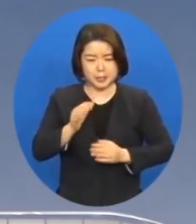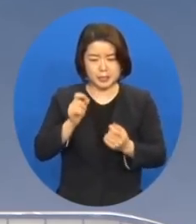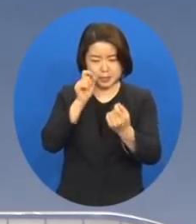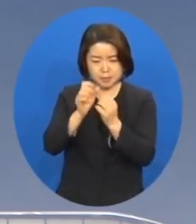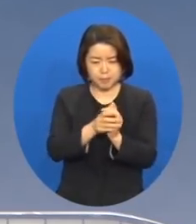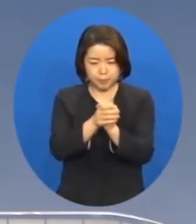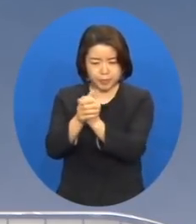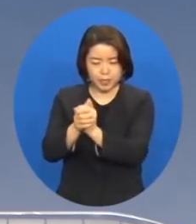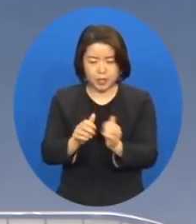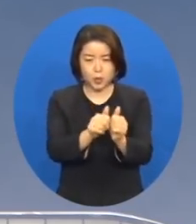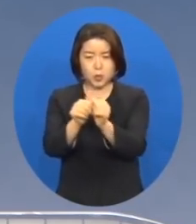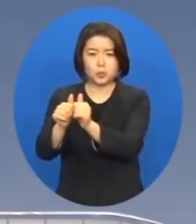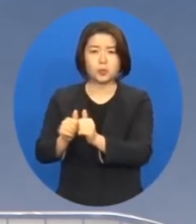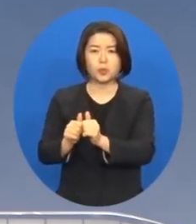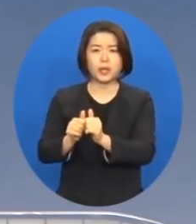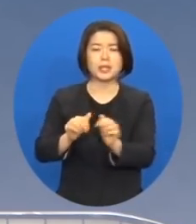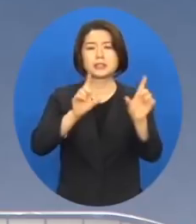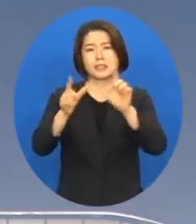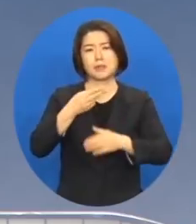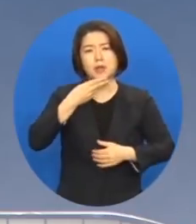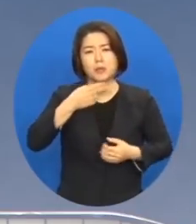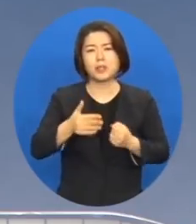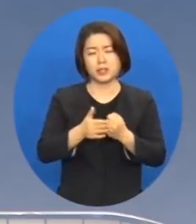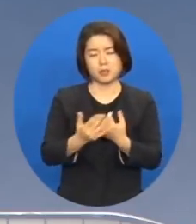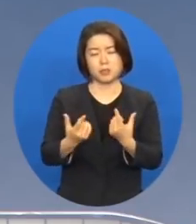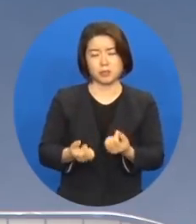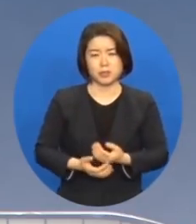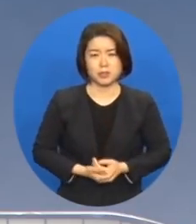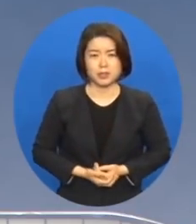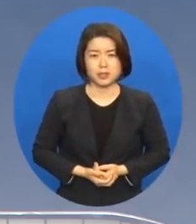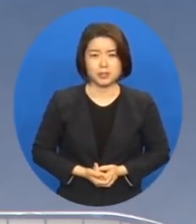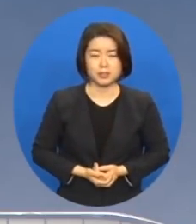친밀히 동행하는 삶을 살지 못하기 때문에 그렇습니다.